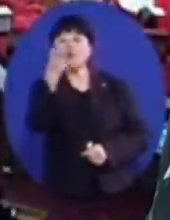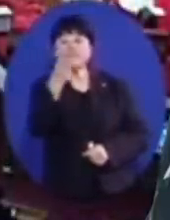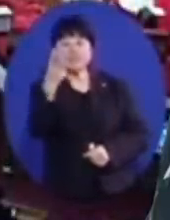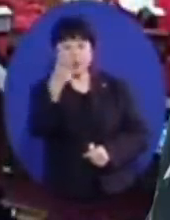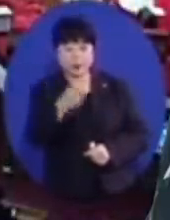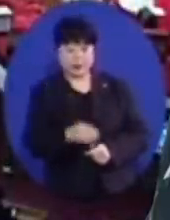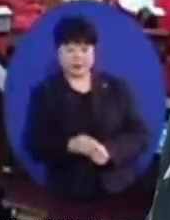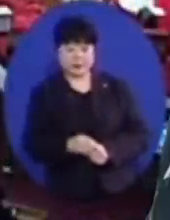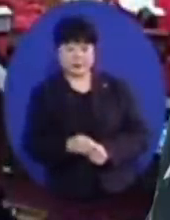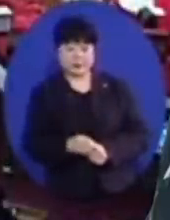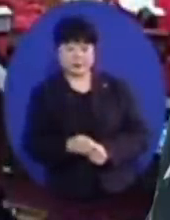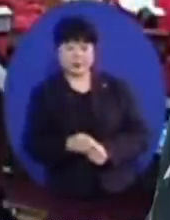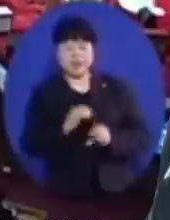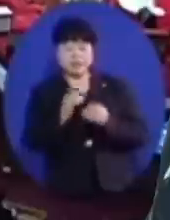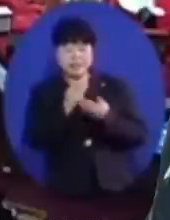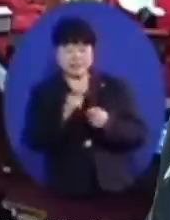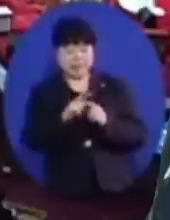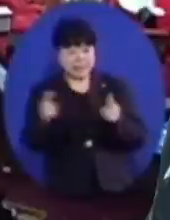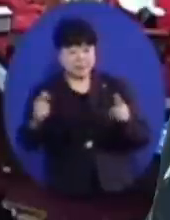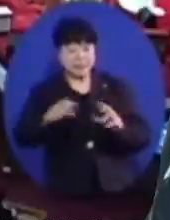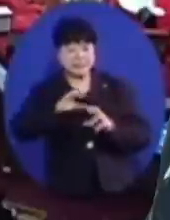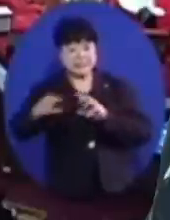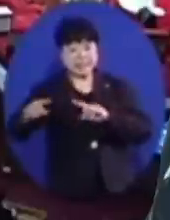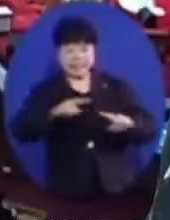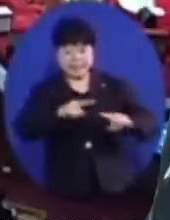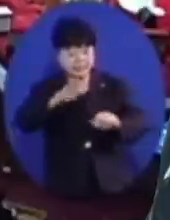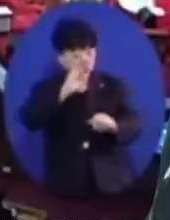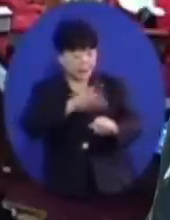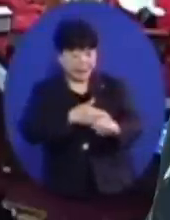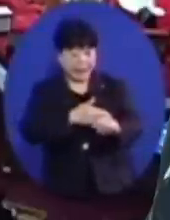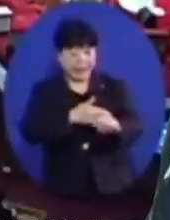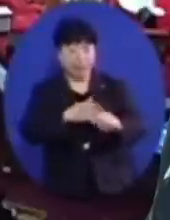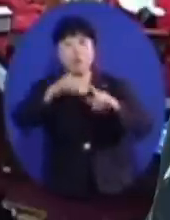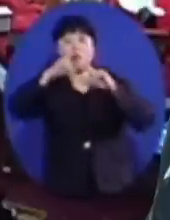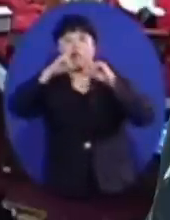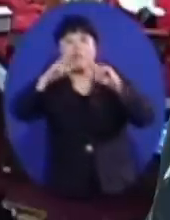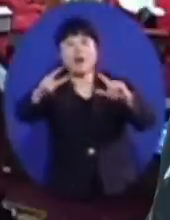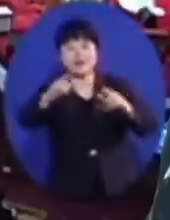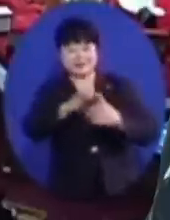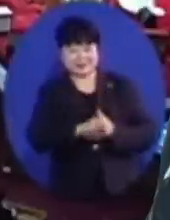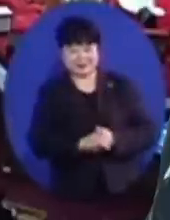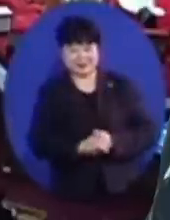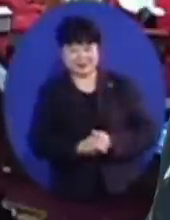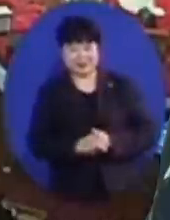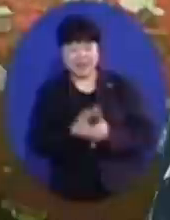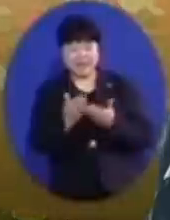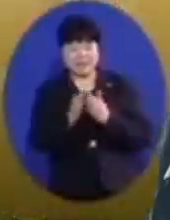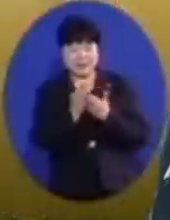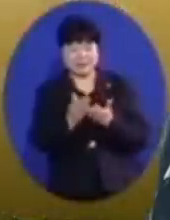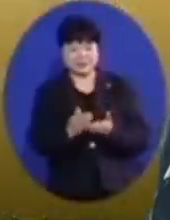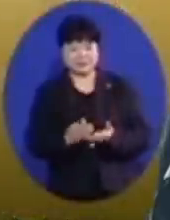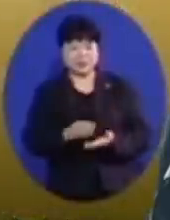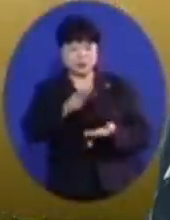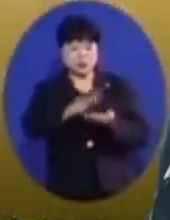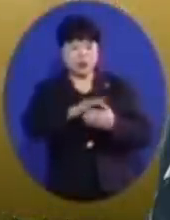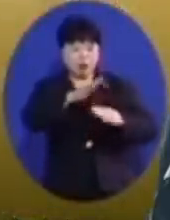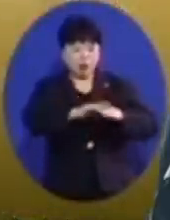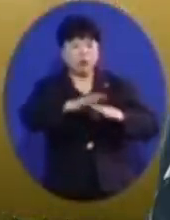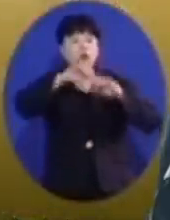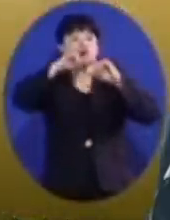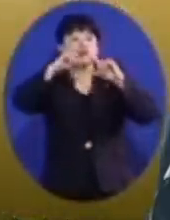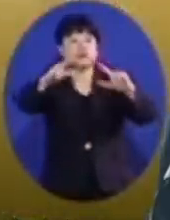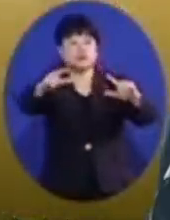자리에서 성경이 아니면 세계를 닫으실 수 없다 그렇게 말하고 성경을 손해 놓고 순서를 했습니다